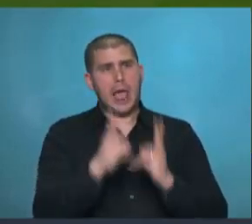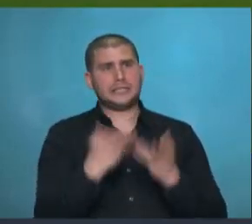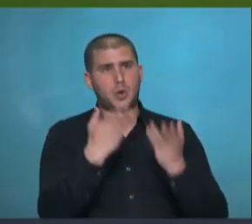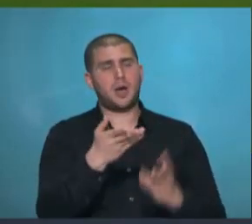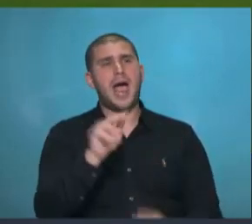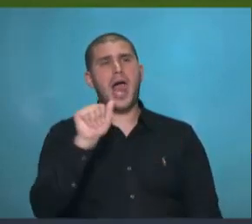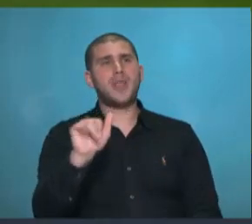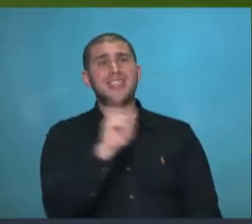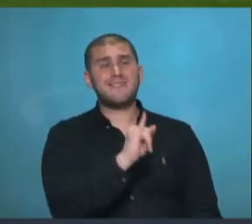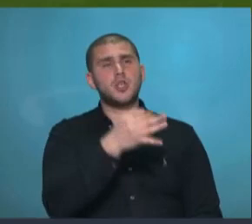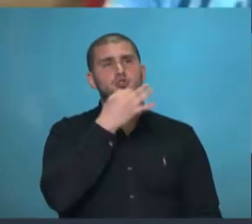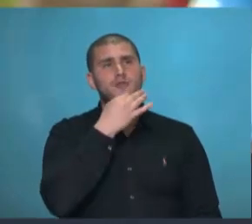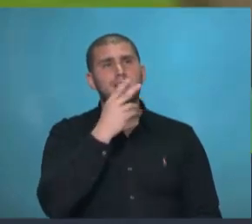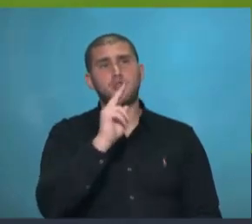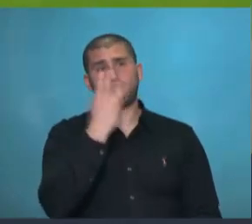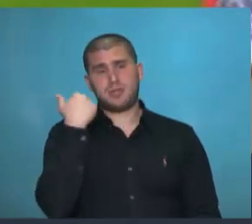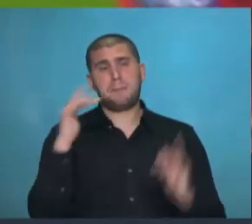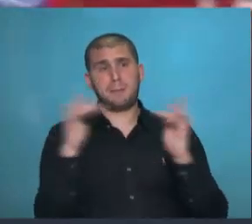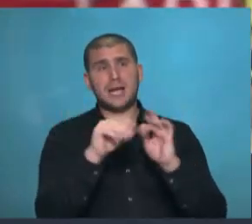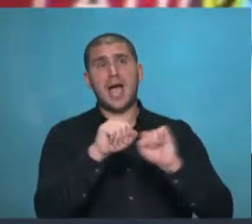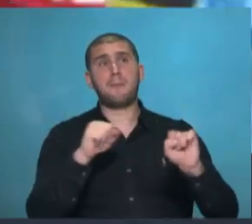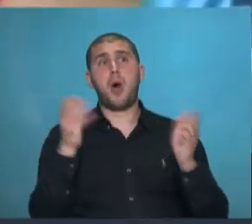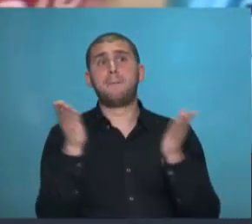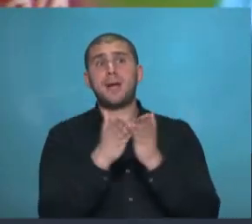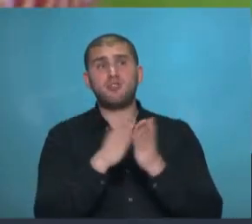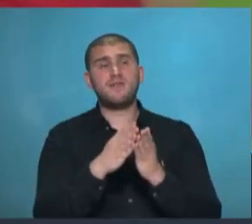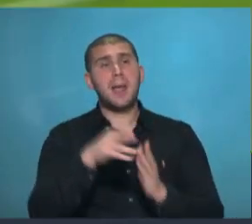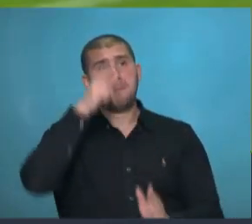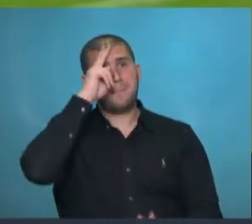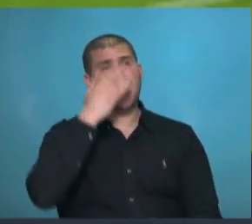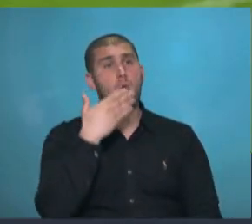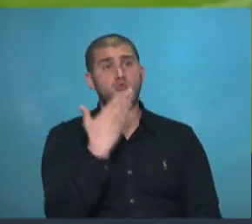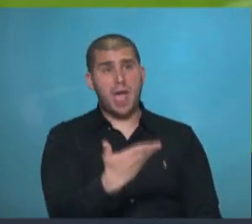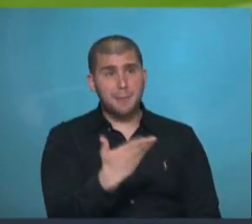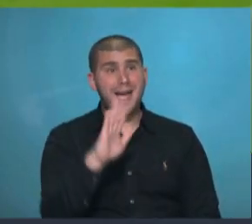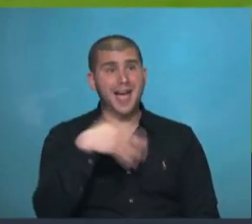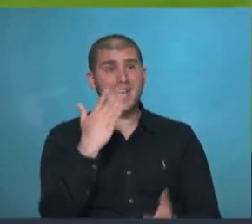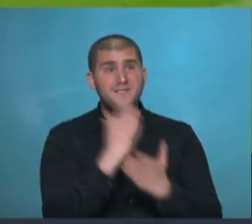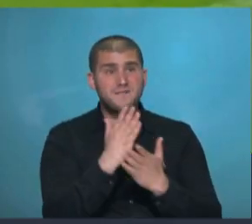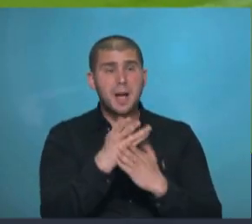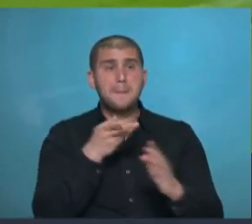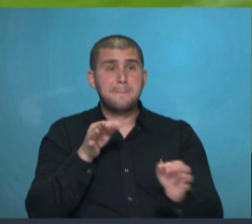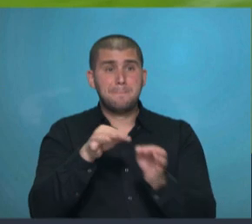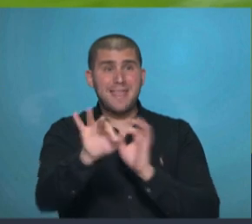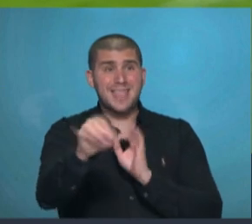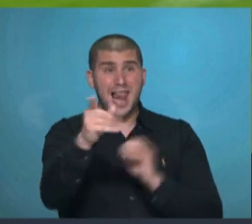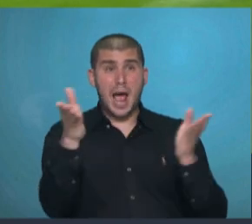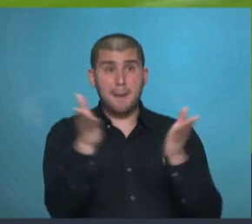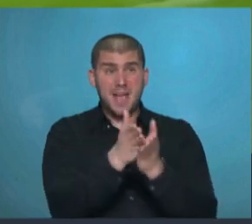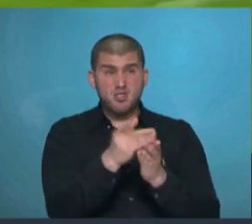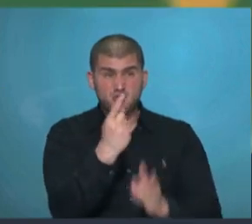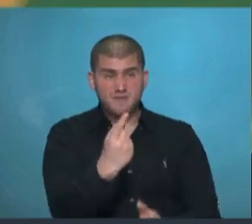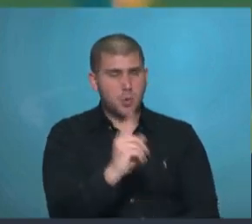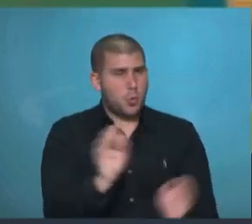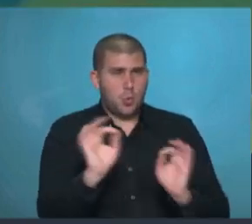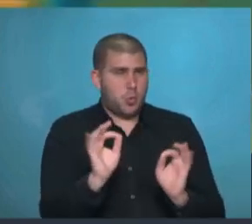יפת, השופט הראשי, ביום שני במשחק בין הפועל באר שבע לביתר ירושלים, לאחר שנשרק פנדל לזכות באר שבע שלא